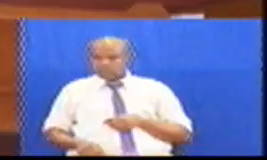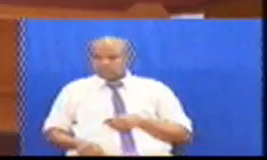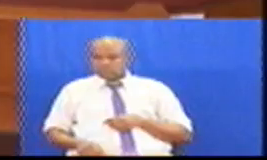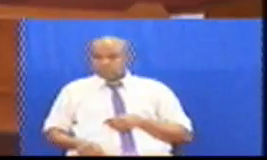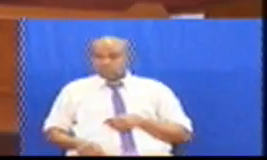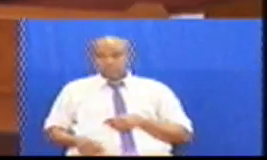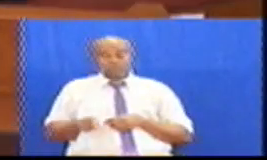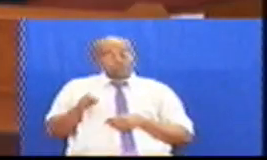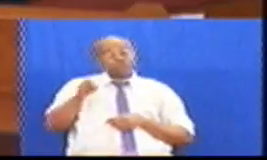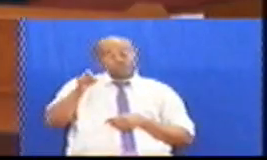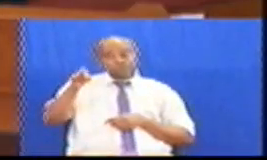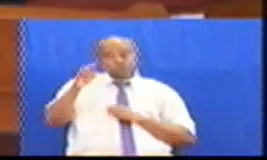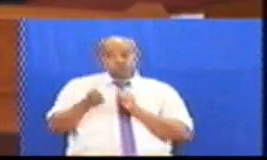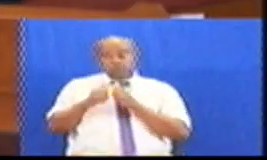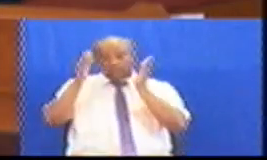mheshimiwa